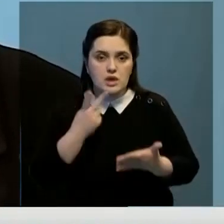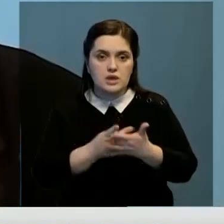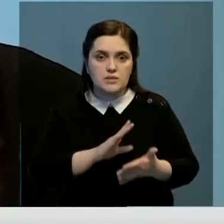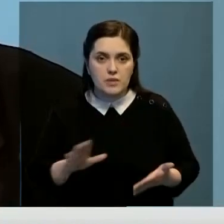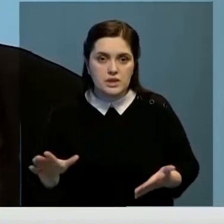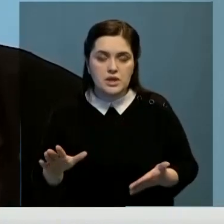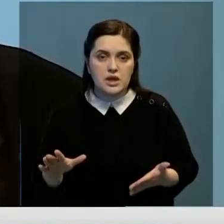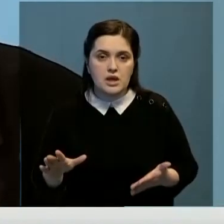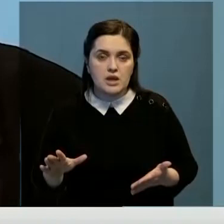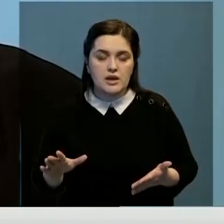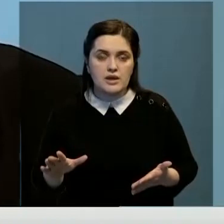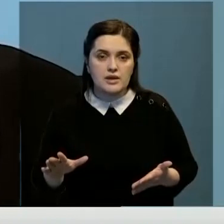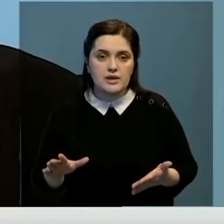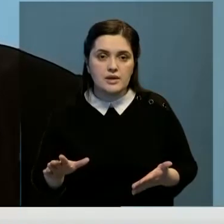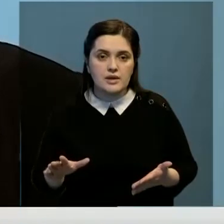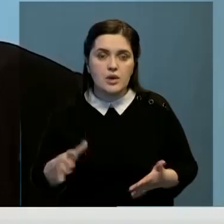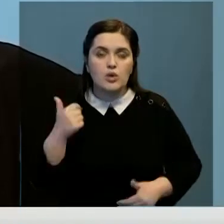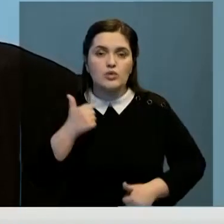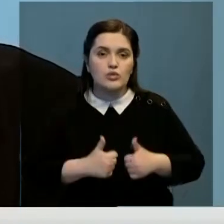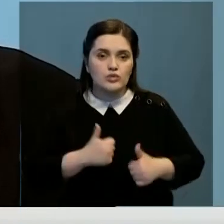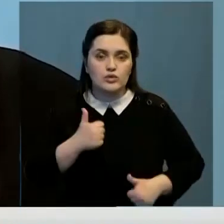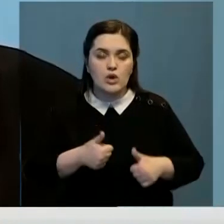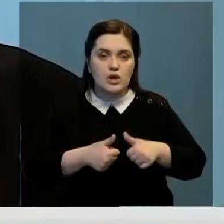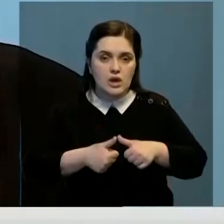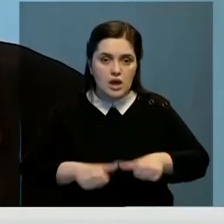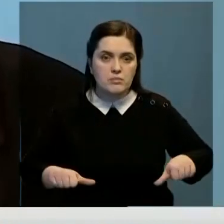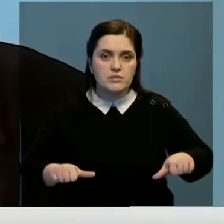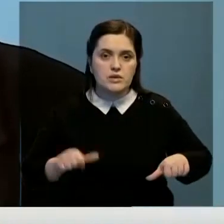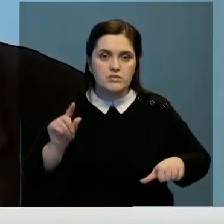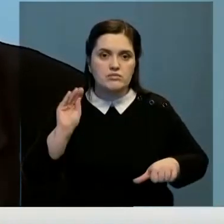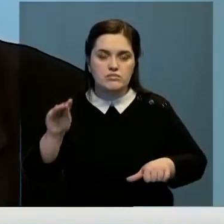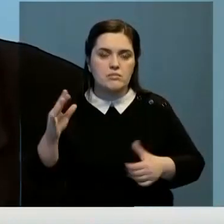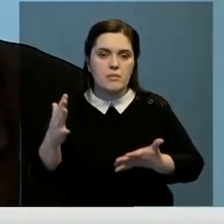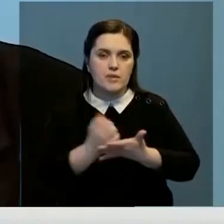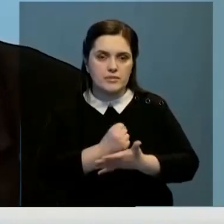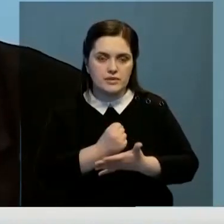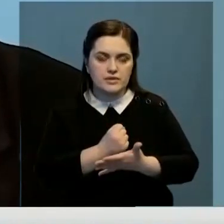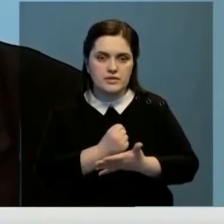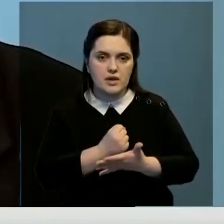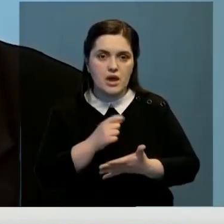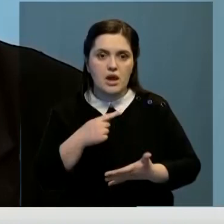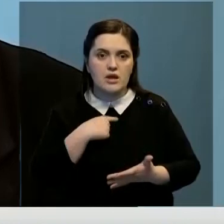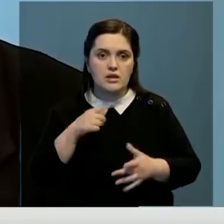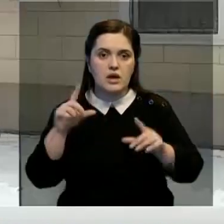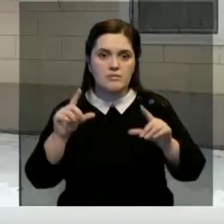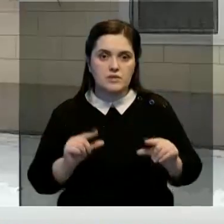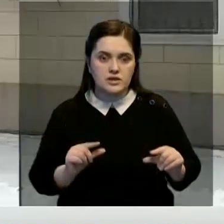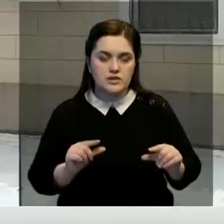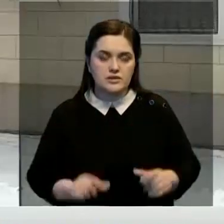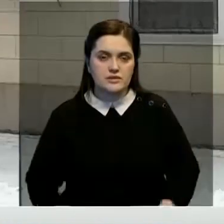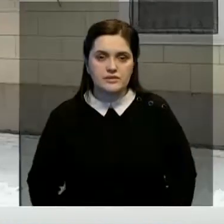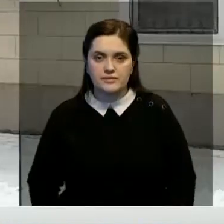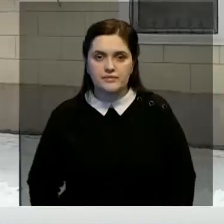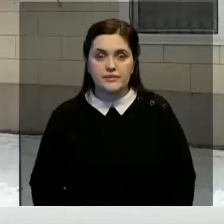эти вытекающие последствия, конкурсная комиссия их ставит победителями конкурса. А нам занижают оценки. В